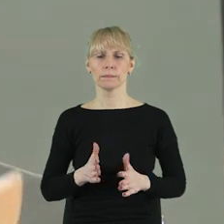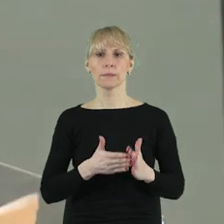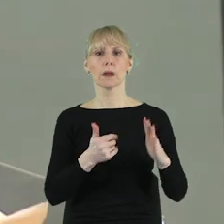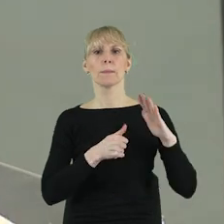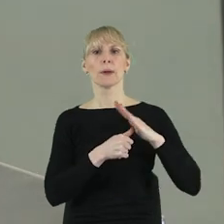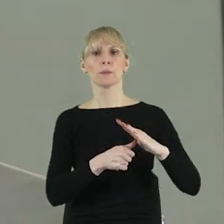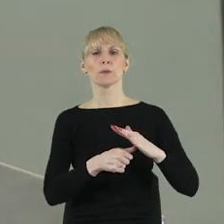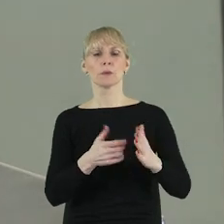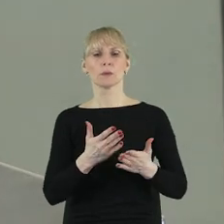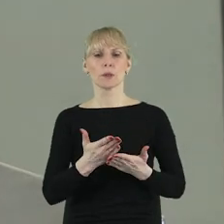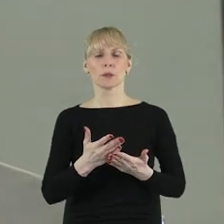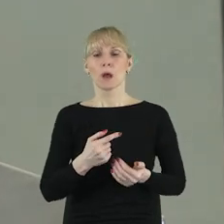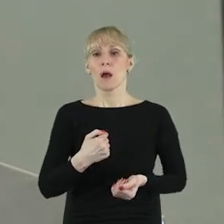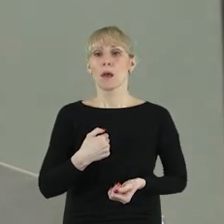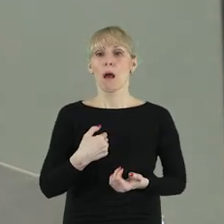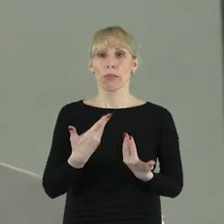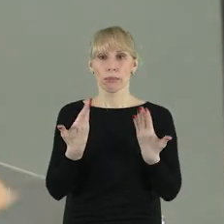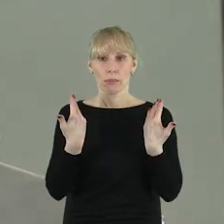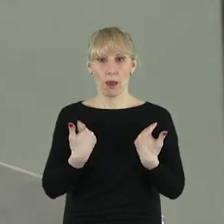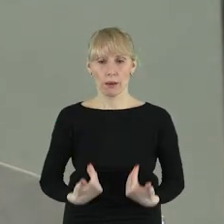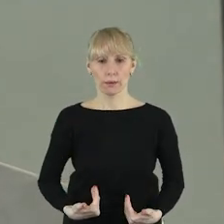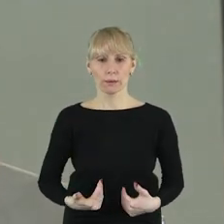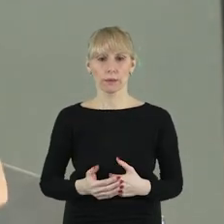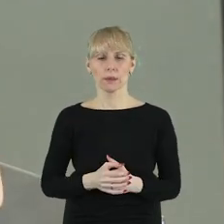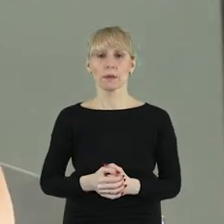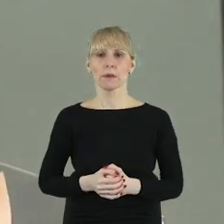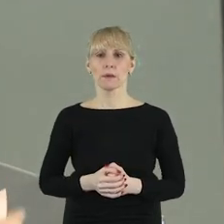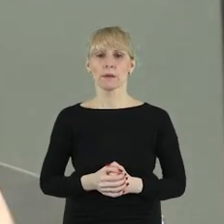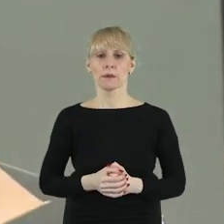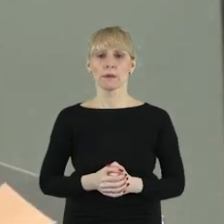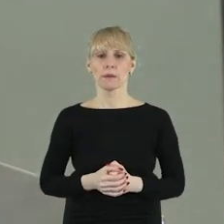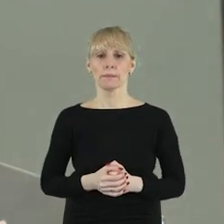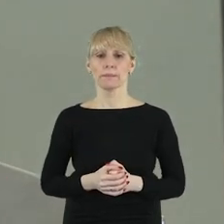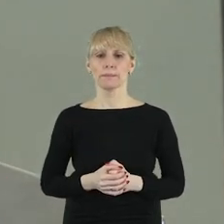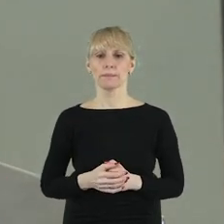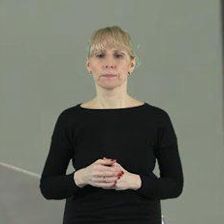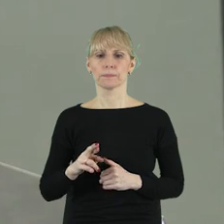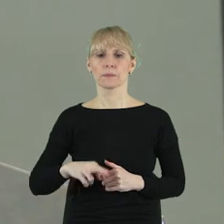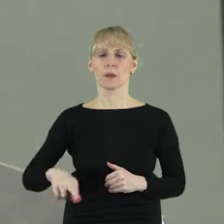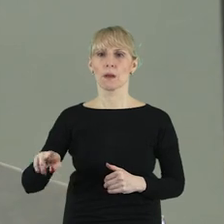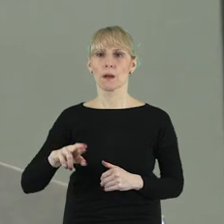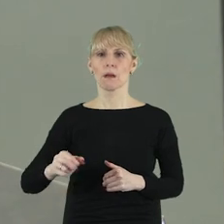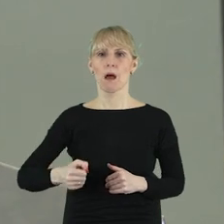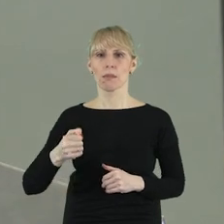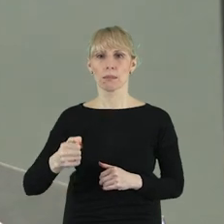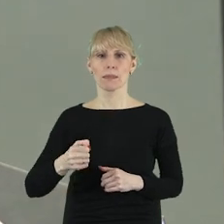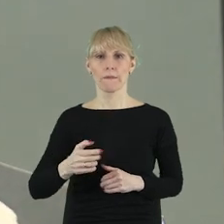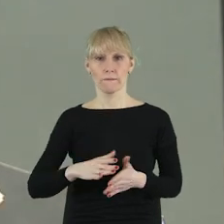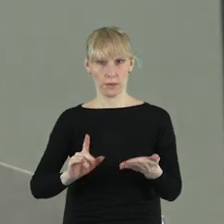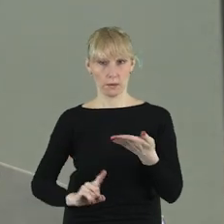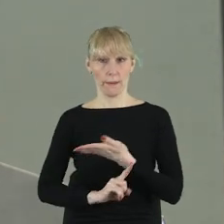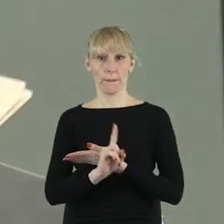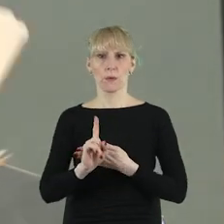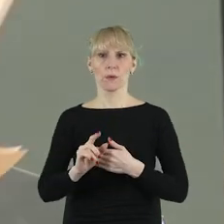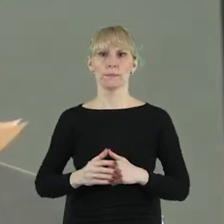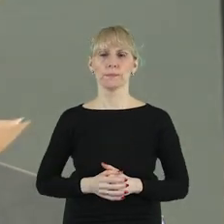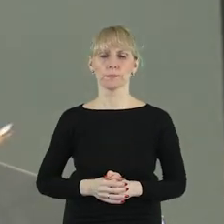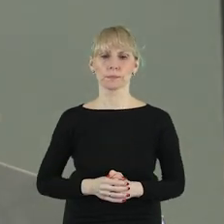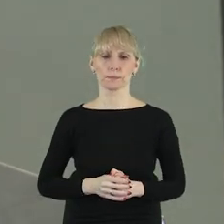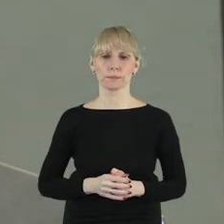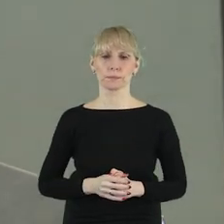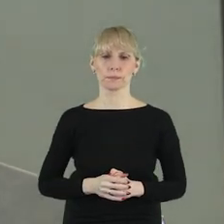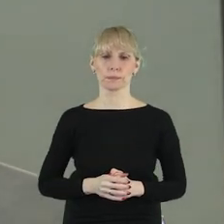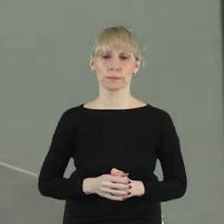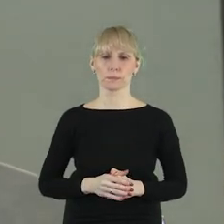Pani przewodnicząca, to teraz w roli sensu stricte radnego.